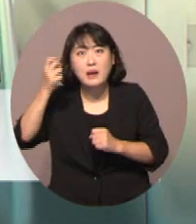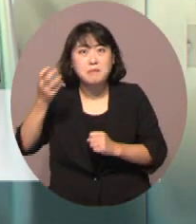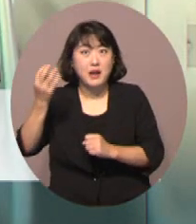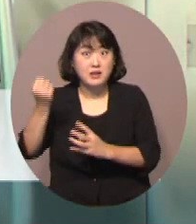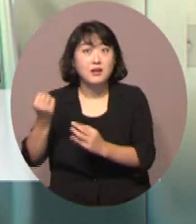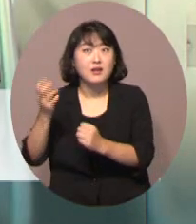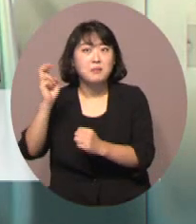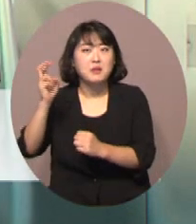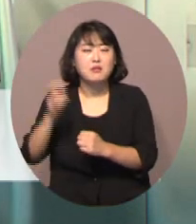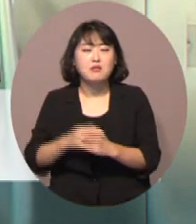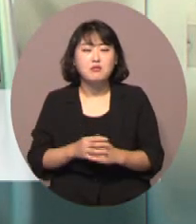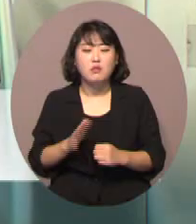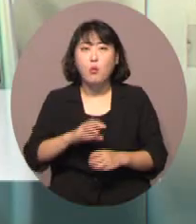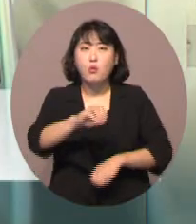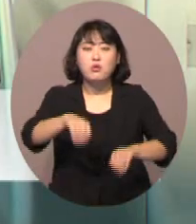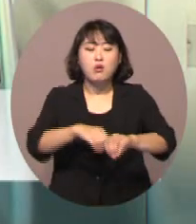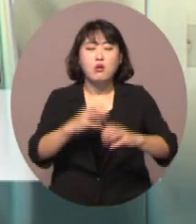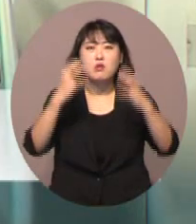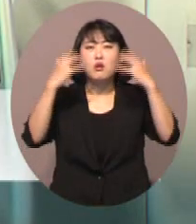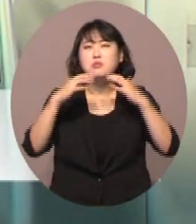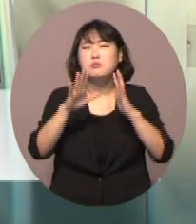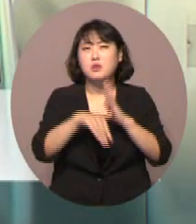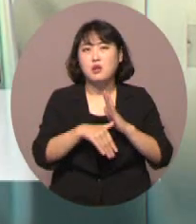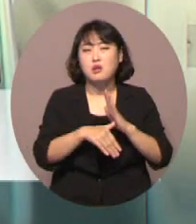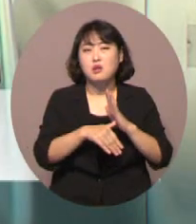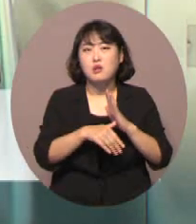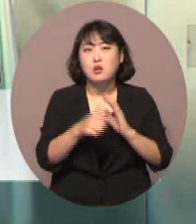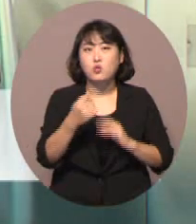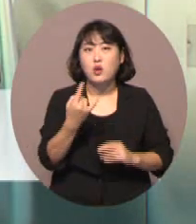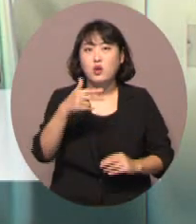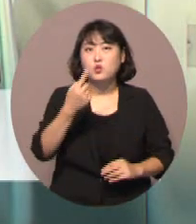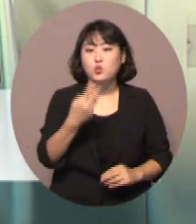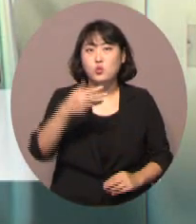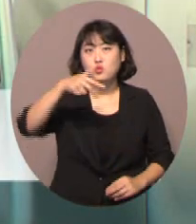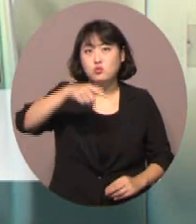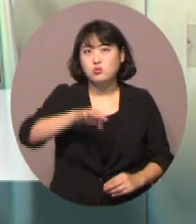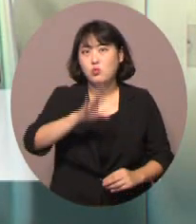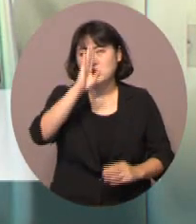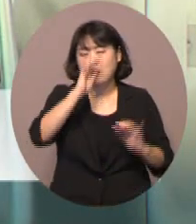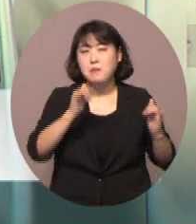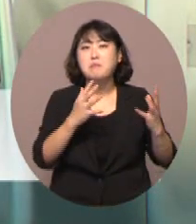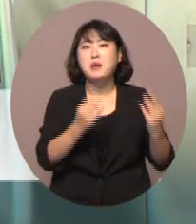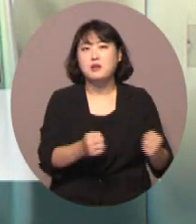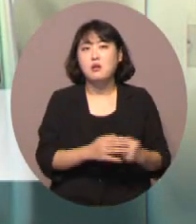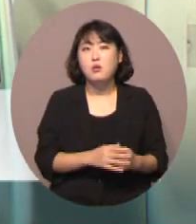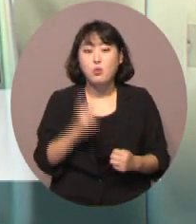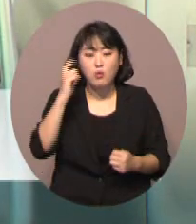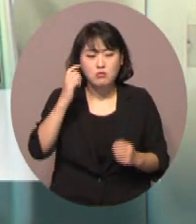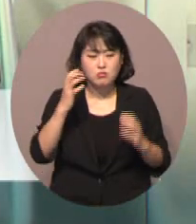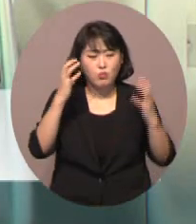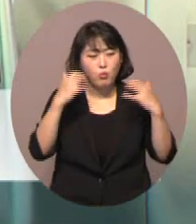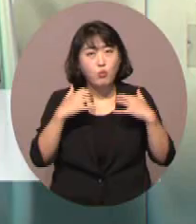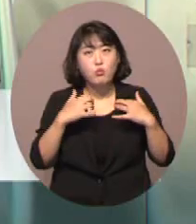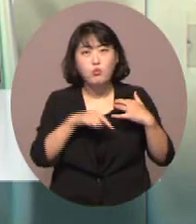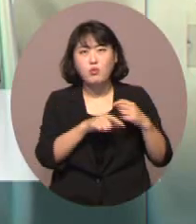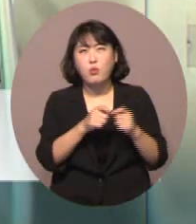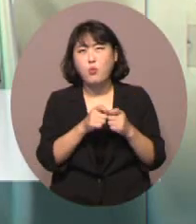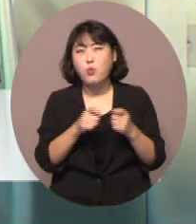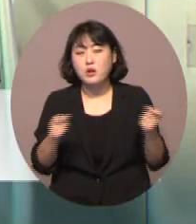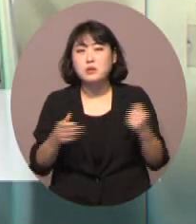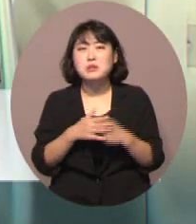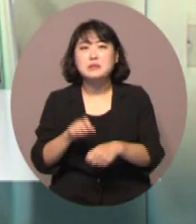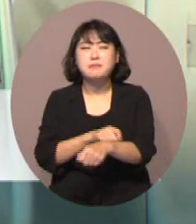있는데요. 오히려 여름철에 환자가 더 많은 것으로 나타났습니다. 유독 더위가 길어지고 있는 요즘